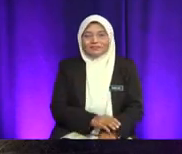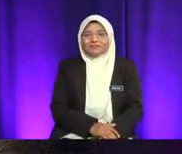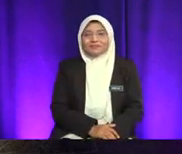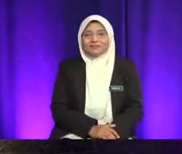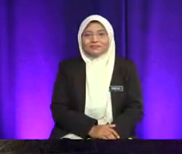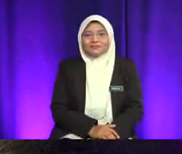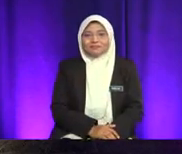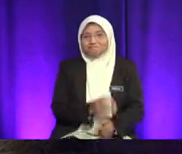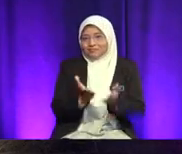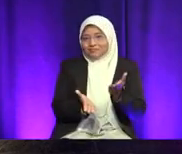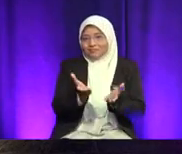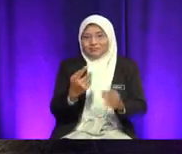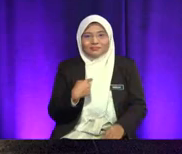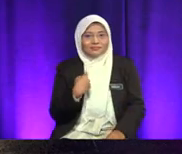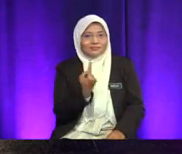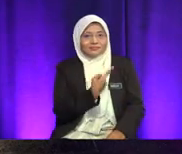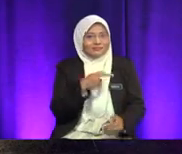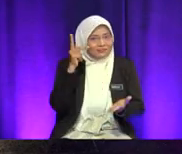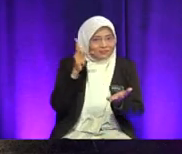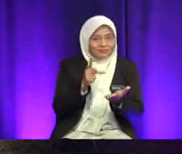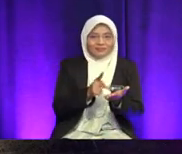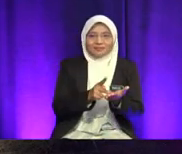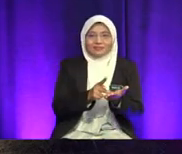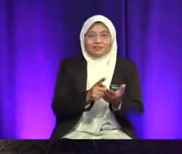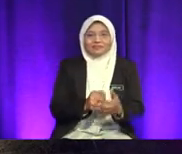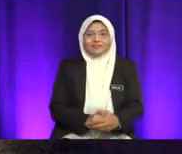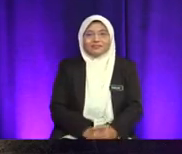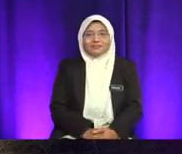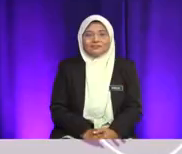tidak berkenalan dengan mereka terlebih dahulu